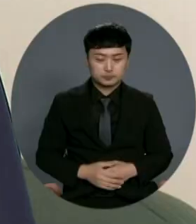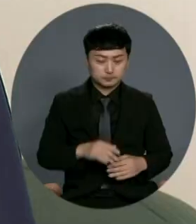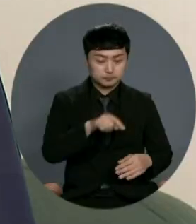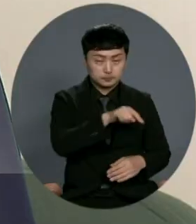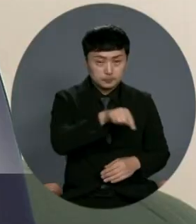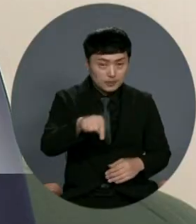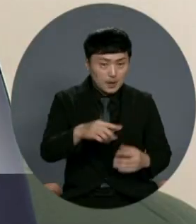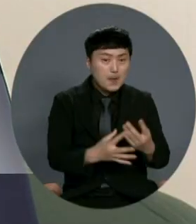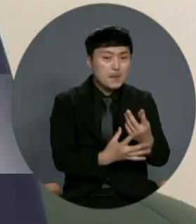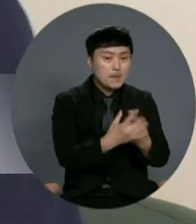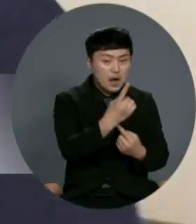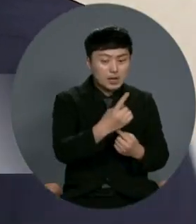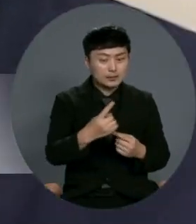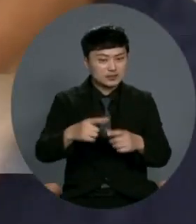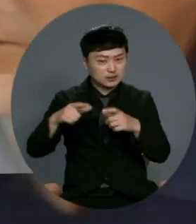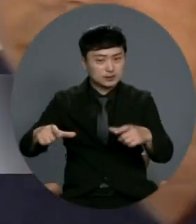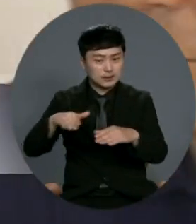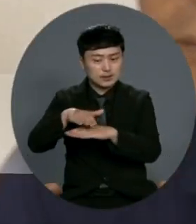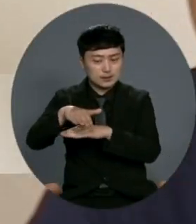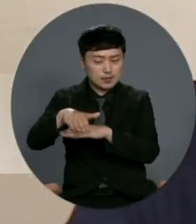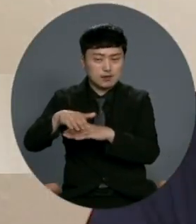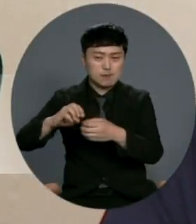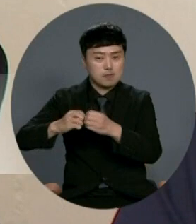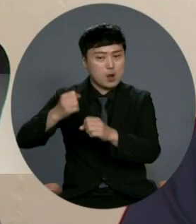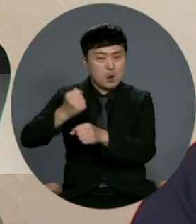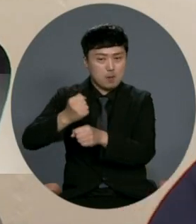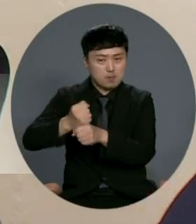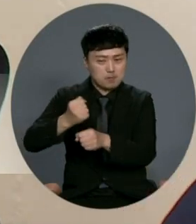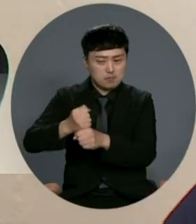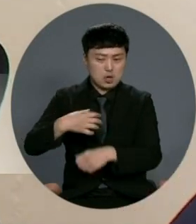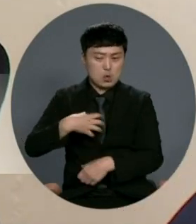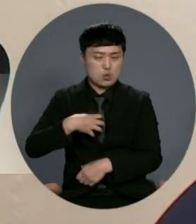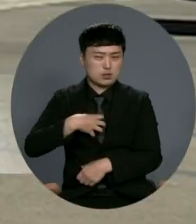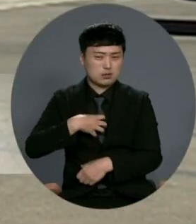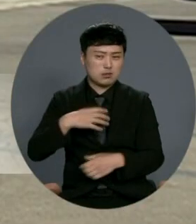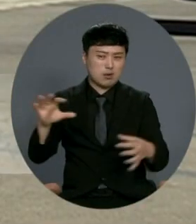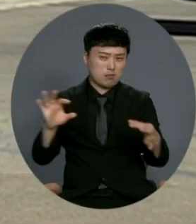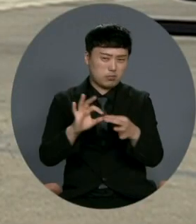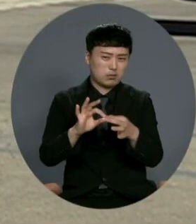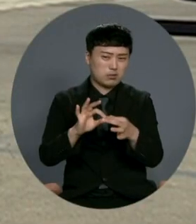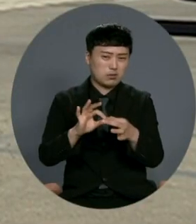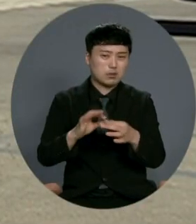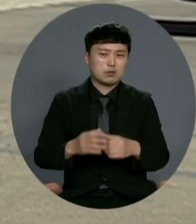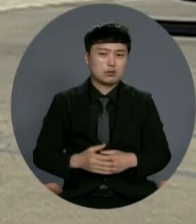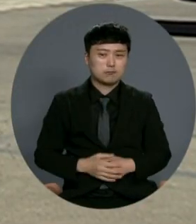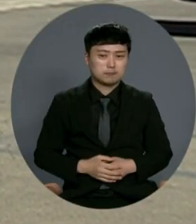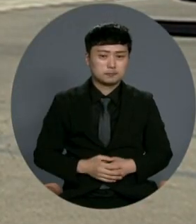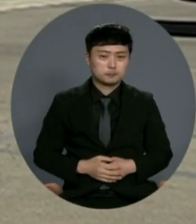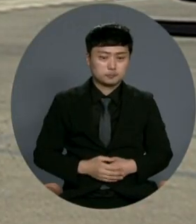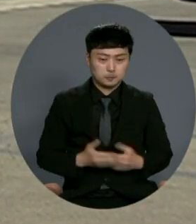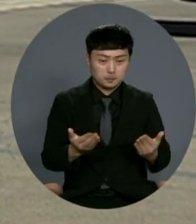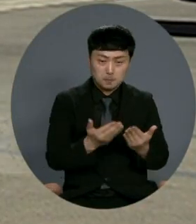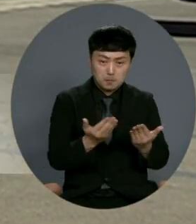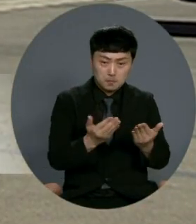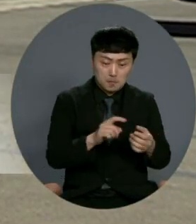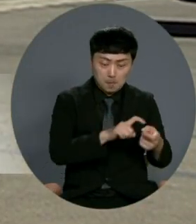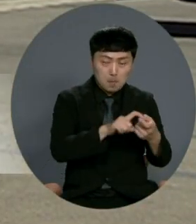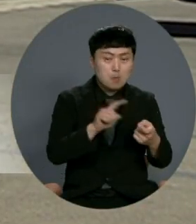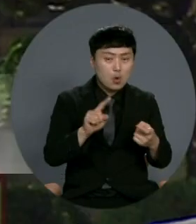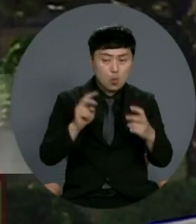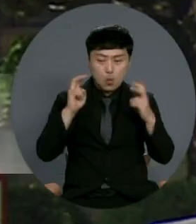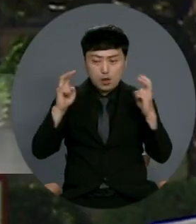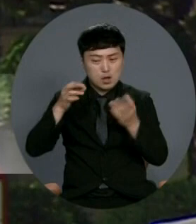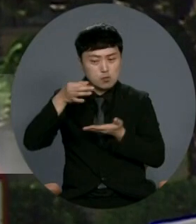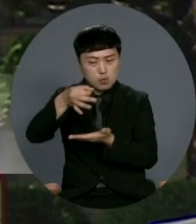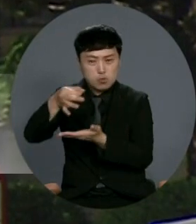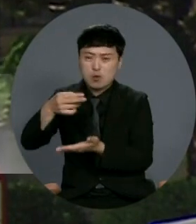통합은 지역의 대표적인 자동차 제조업의 위기와 직결돼 있습니다. 노조는 사측이 신규 투자는 전혀 하지